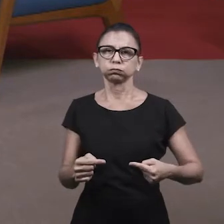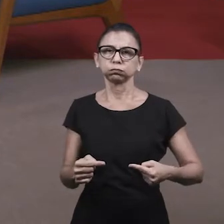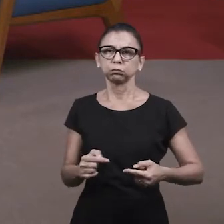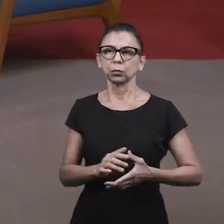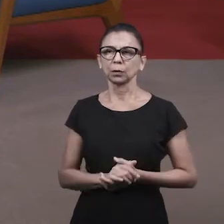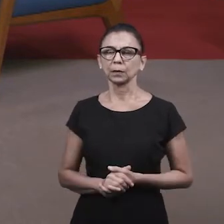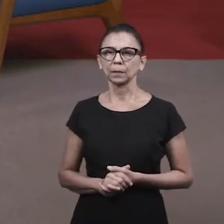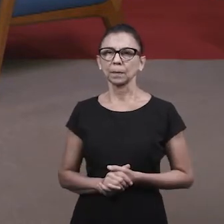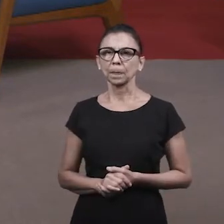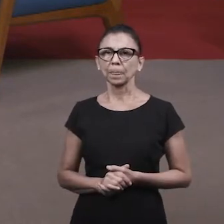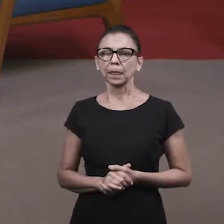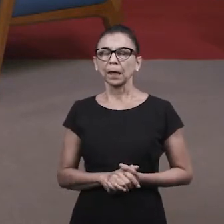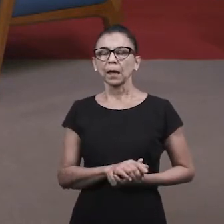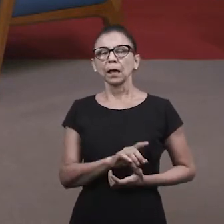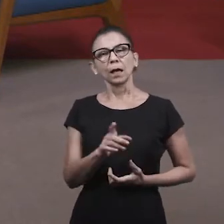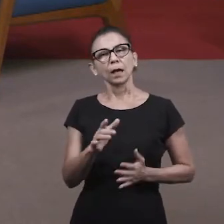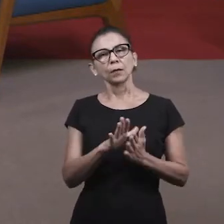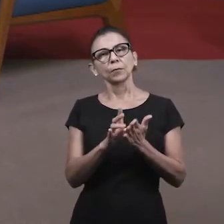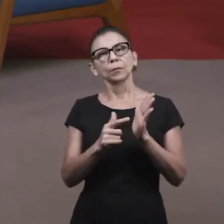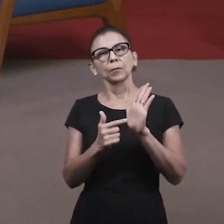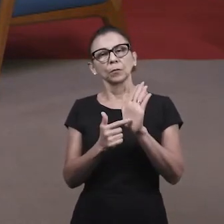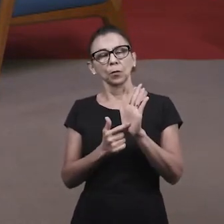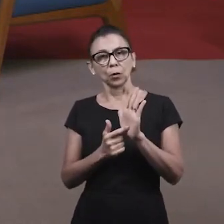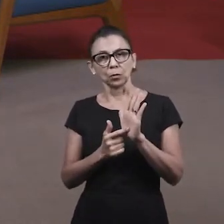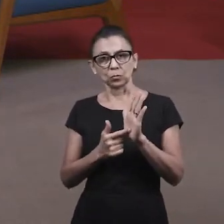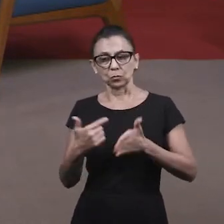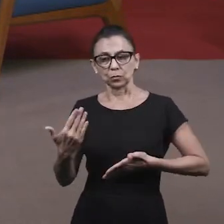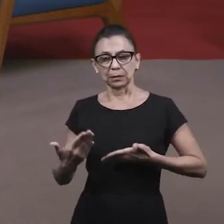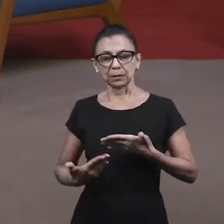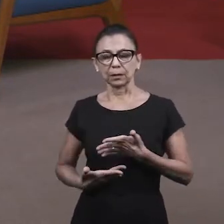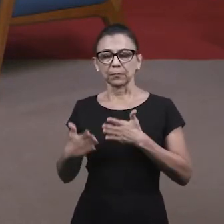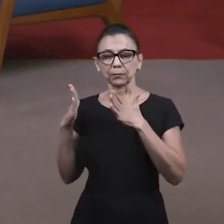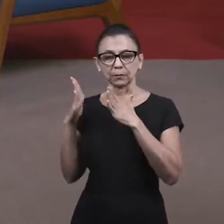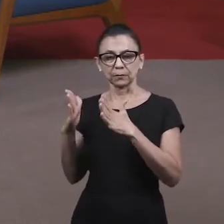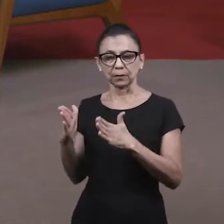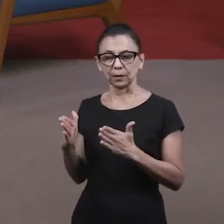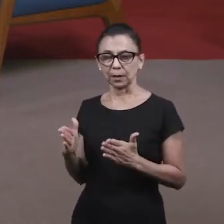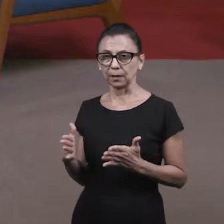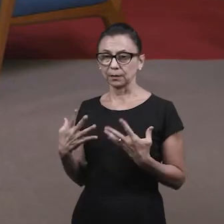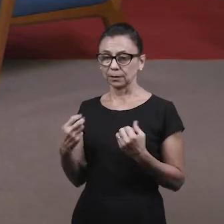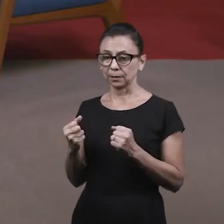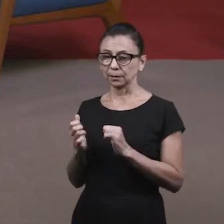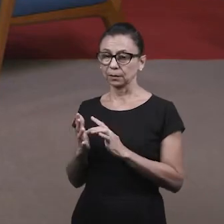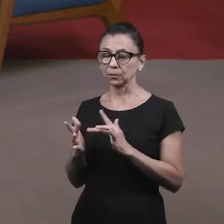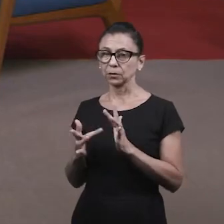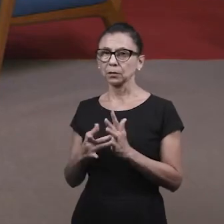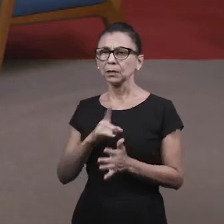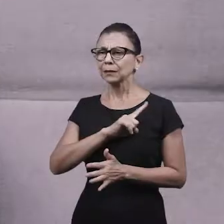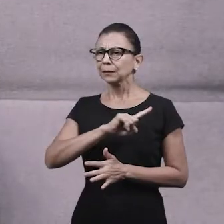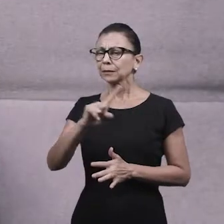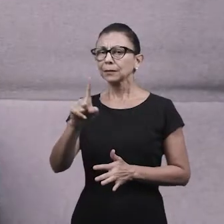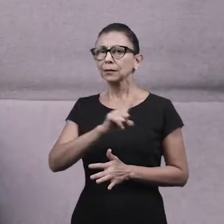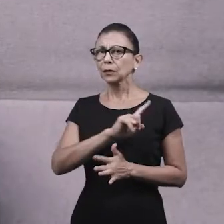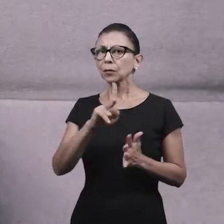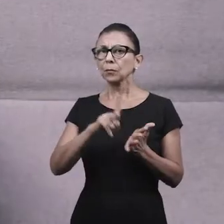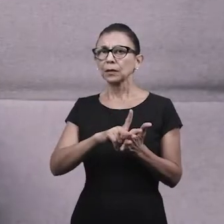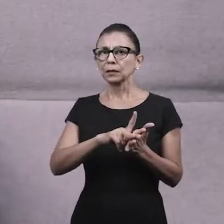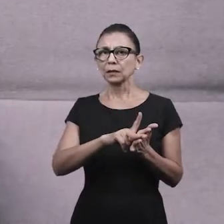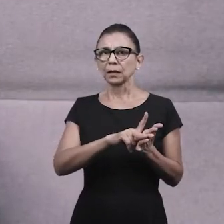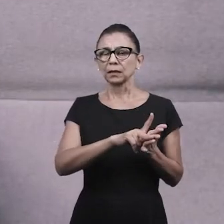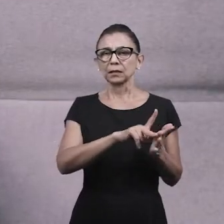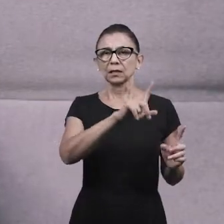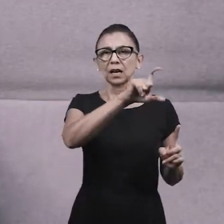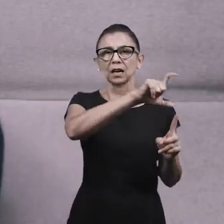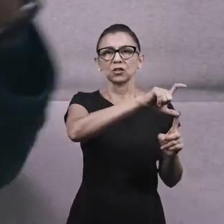monde, il est mis dans le malin, dans l'adversaire. Donc, quand il dit ici, parce que vous n'êtes pas du monde,